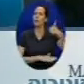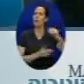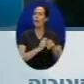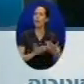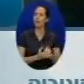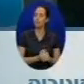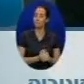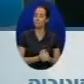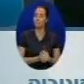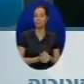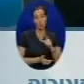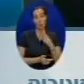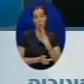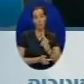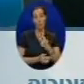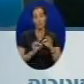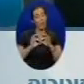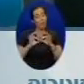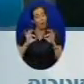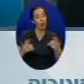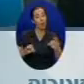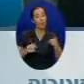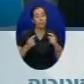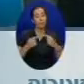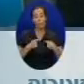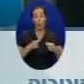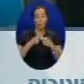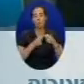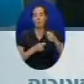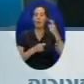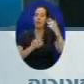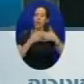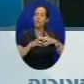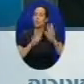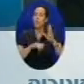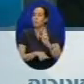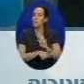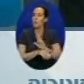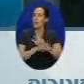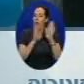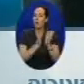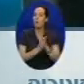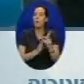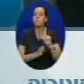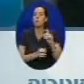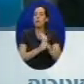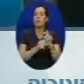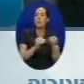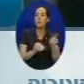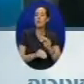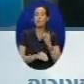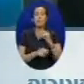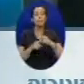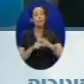הזה? זאת אומרת שמלכתחילה, כשאנחנו בארגונים, צריך לחשוב מאוד בזהירות על כל התחום הזה של ליצור. מי עובד עם מי